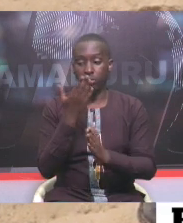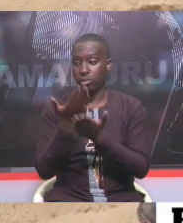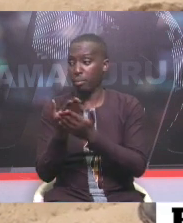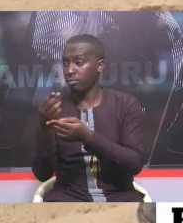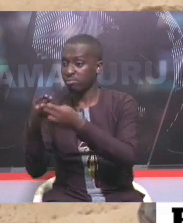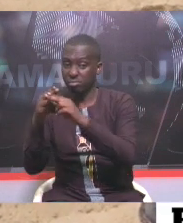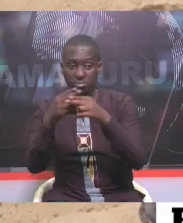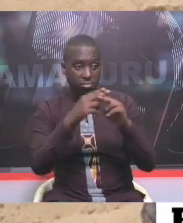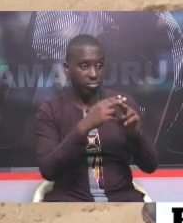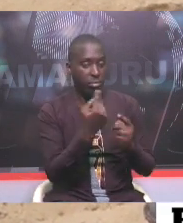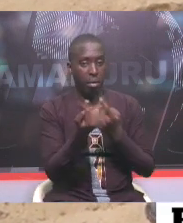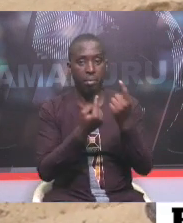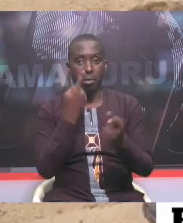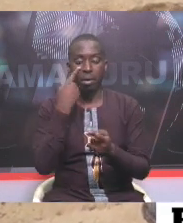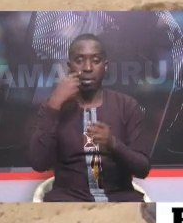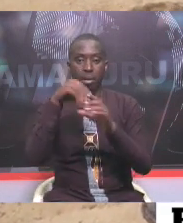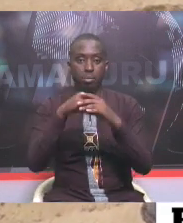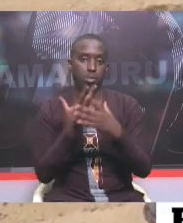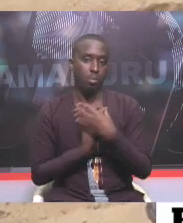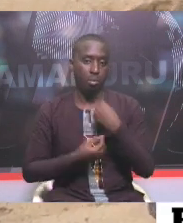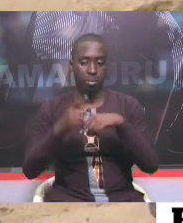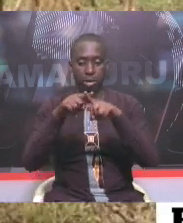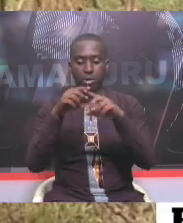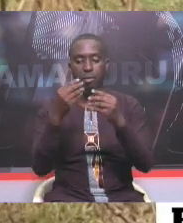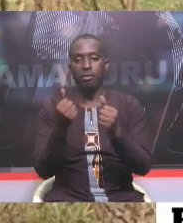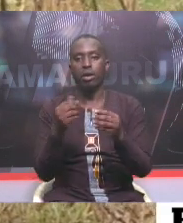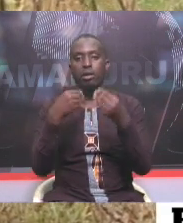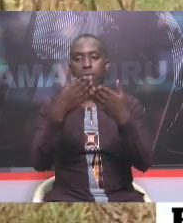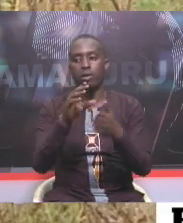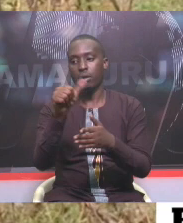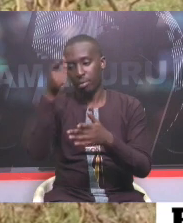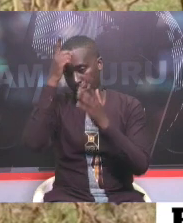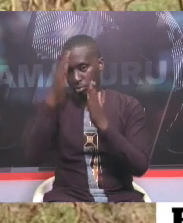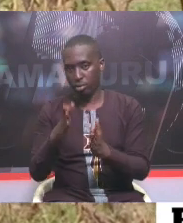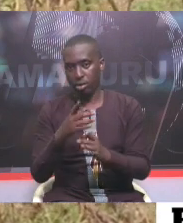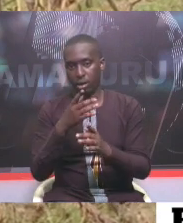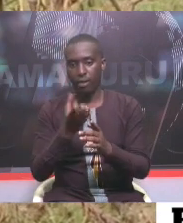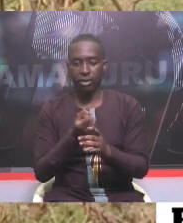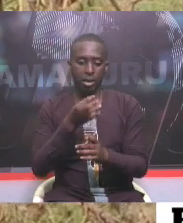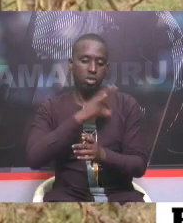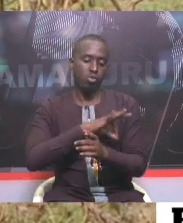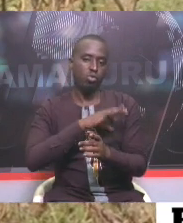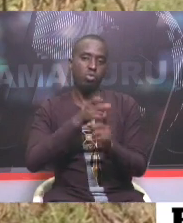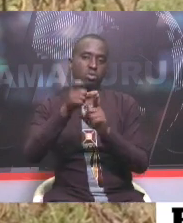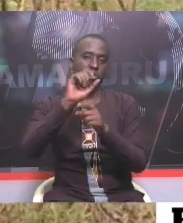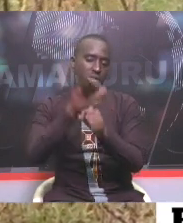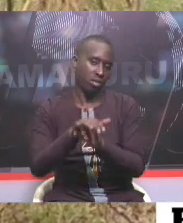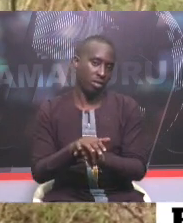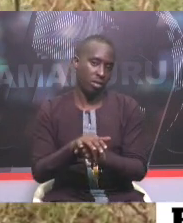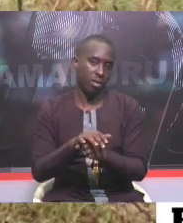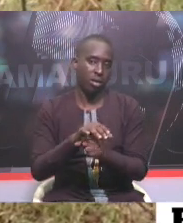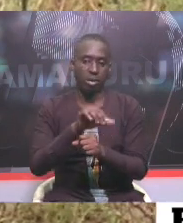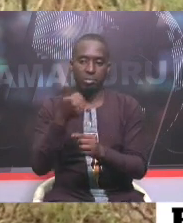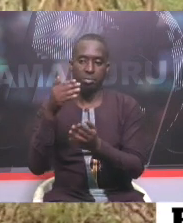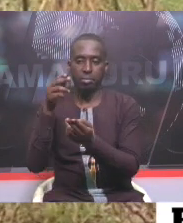hirya no hino bamwe bakanisanga mu bihombo bitewe n'amafaranga baba bahawe n'abandi baturage afite inyungu z'umurengera ibyo bisi Banki